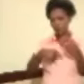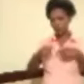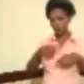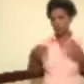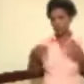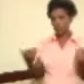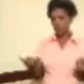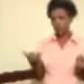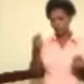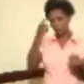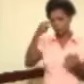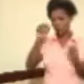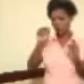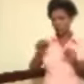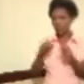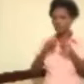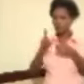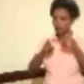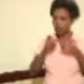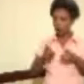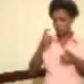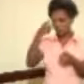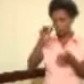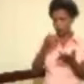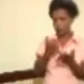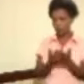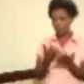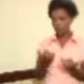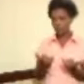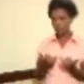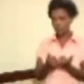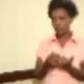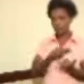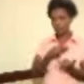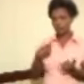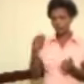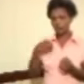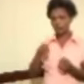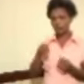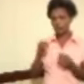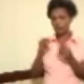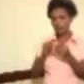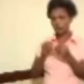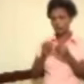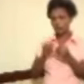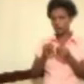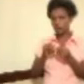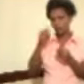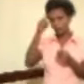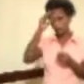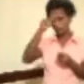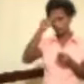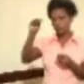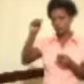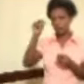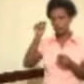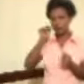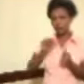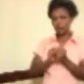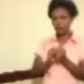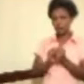façon à ce que capable vienne poser questions sous thème qui retenu pour aujourd'hui. Nous avons plaisir pour m'introduire tout de suite monsieur Marcus Garcia